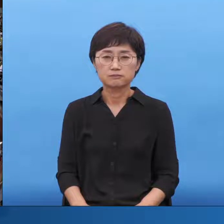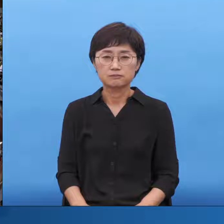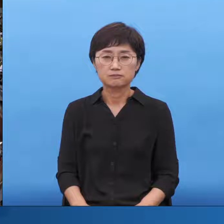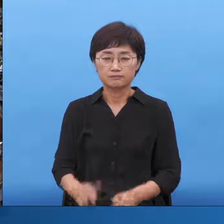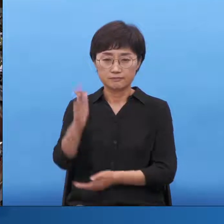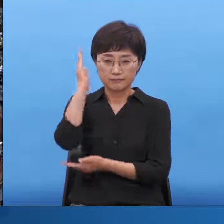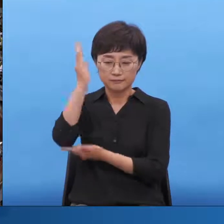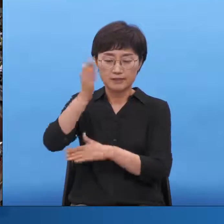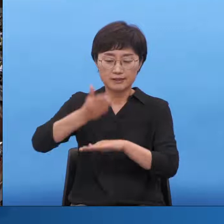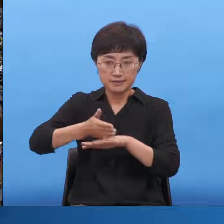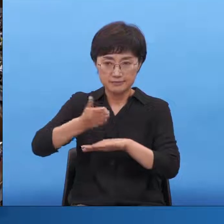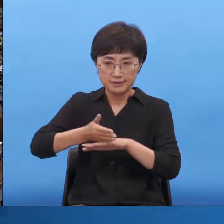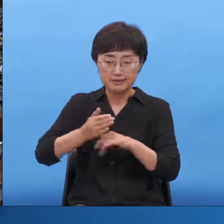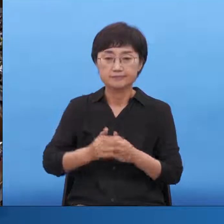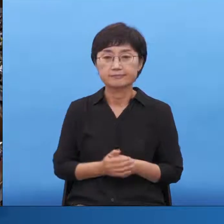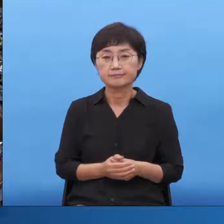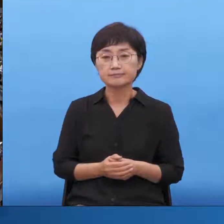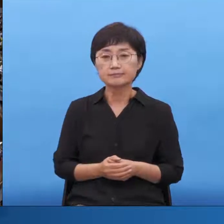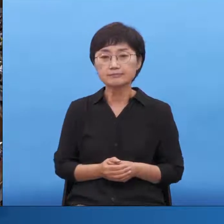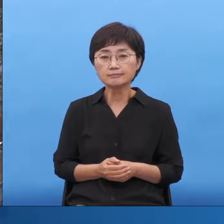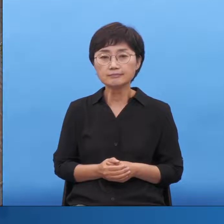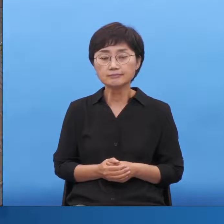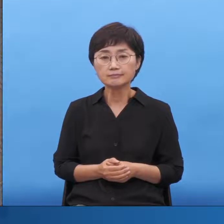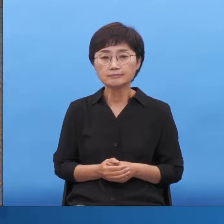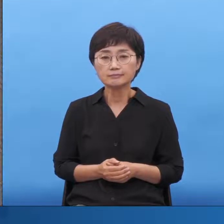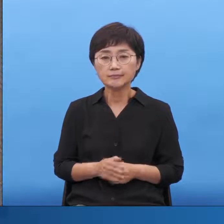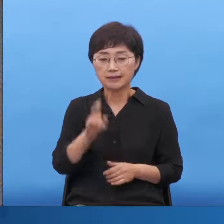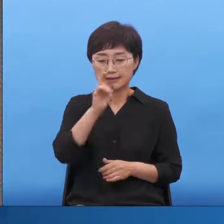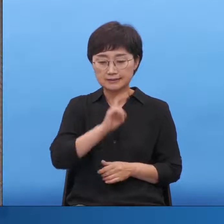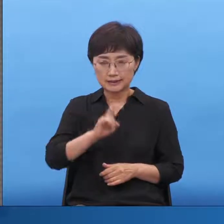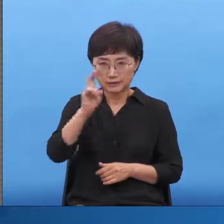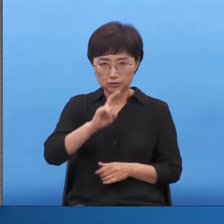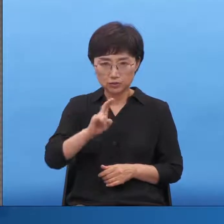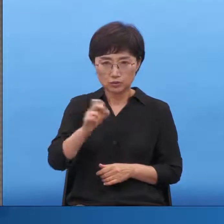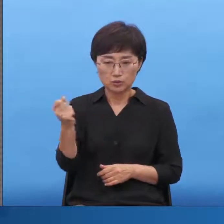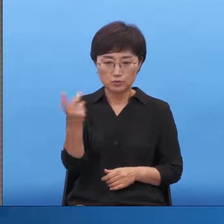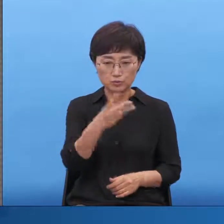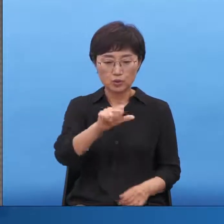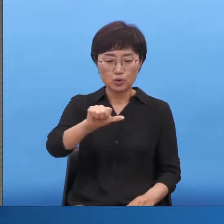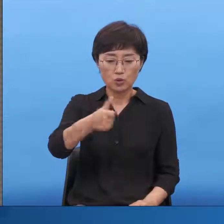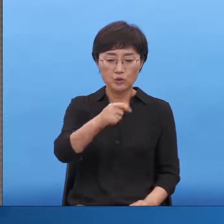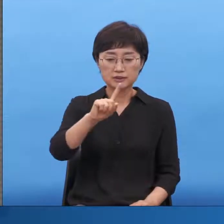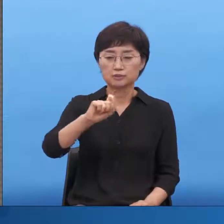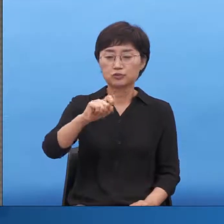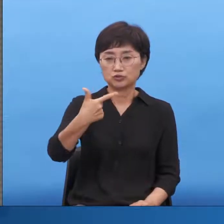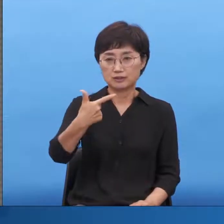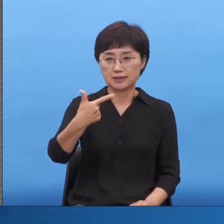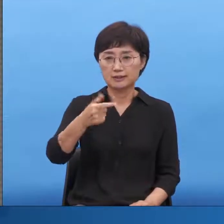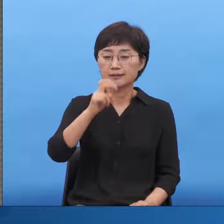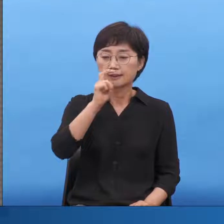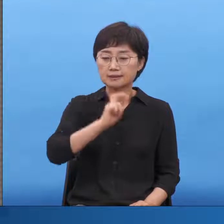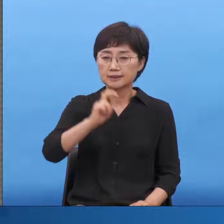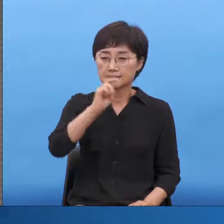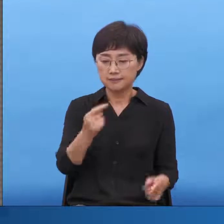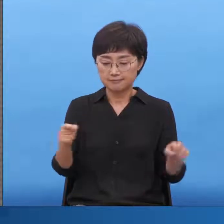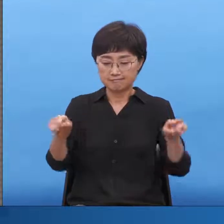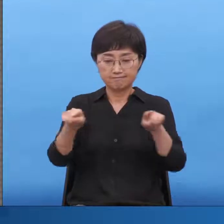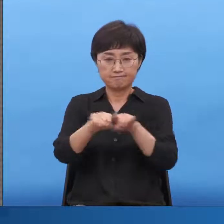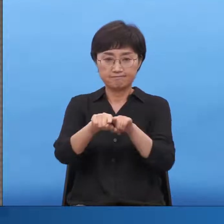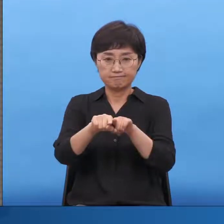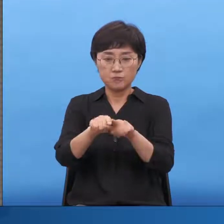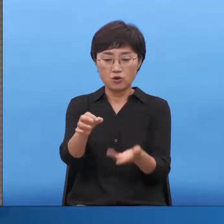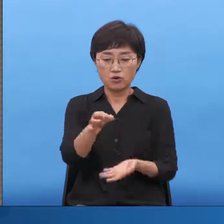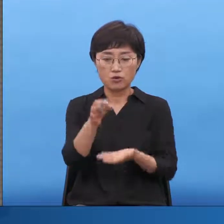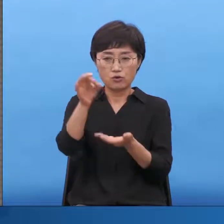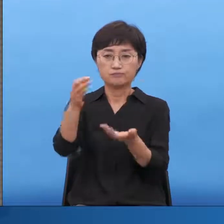Good 말씀 감사합니다. 感谢宝贵的信息. 찬송가 516장 부르시면서 준비하신 예물을 하나님 앞에